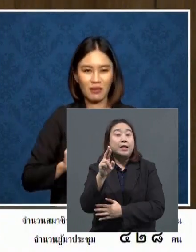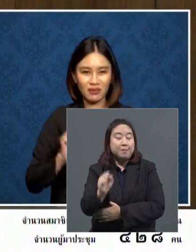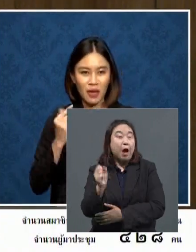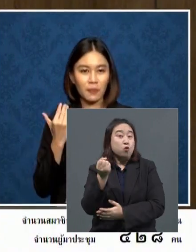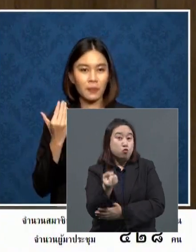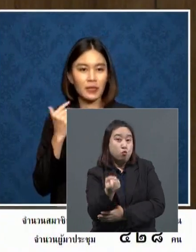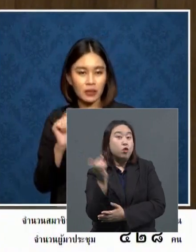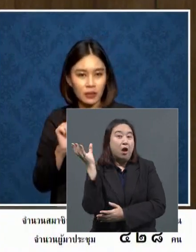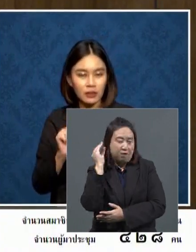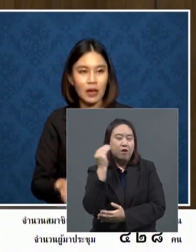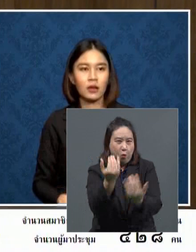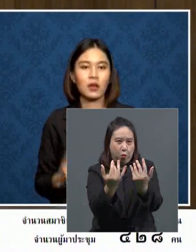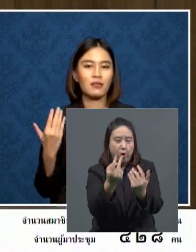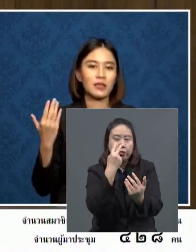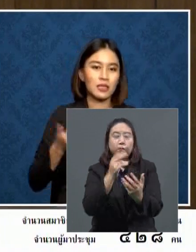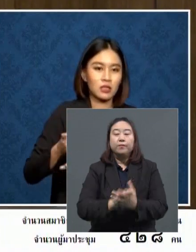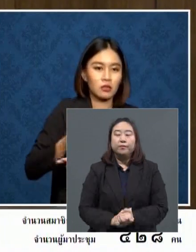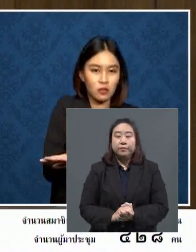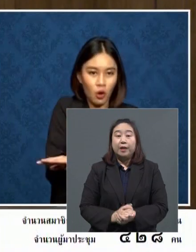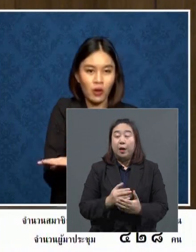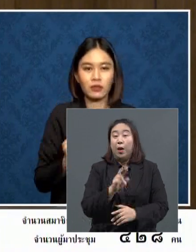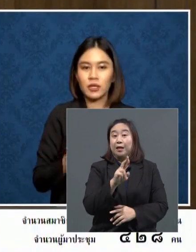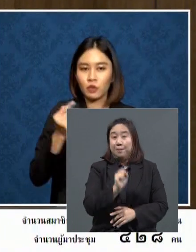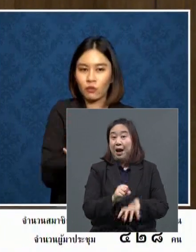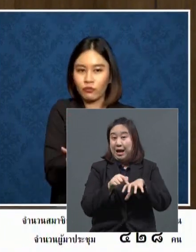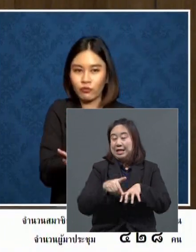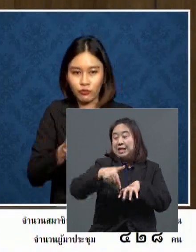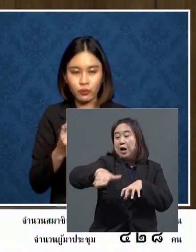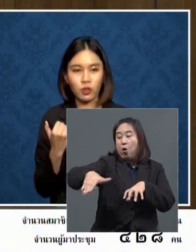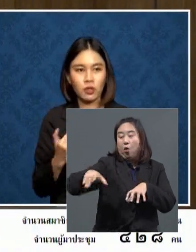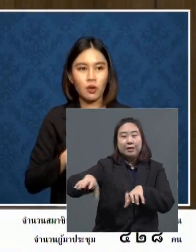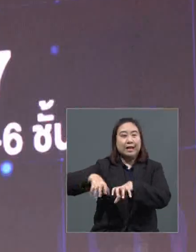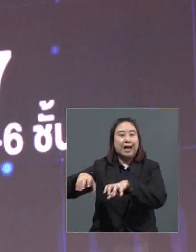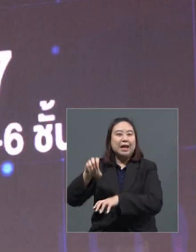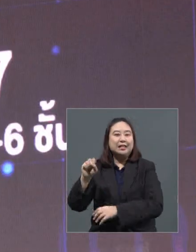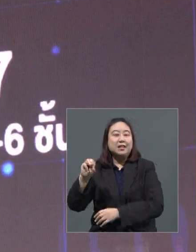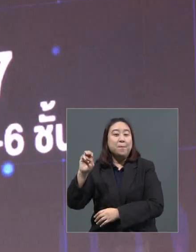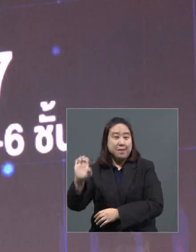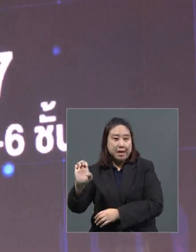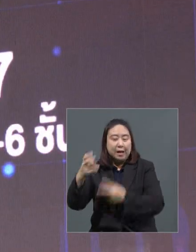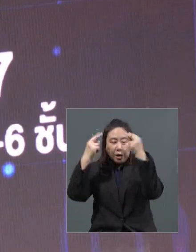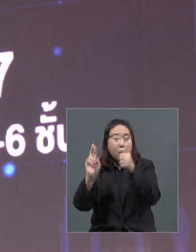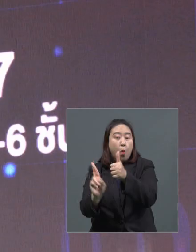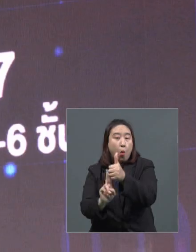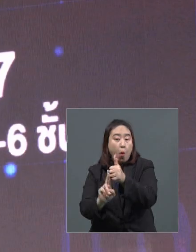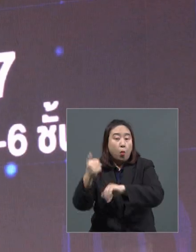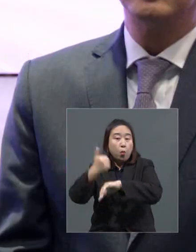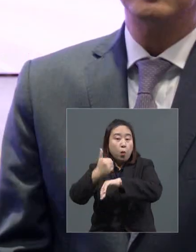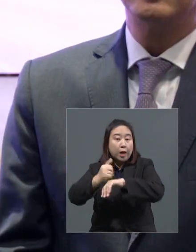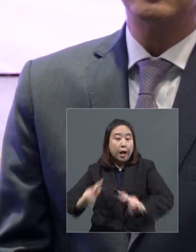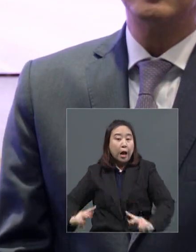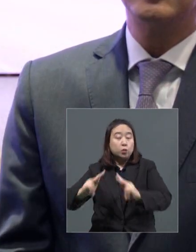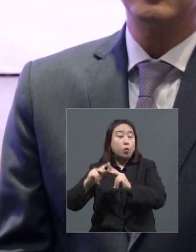ด้วยนะคะส่วนที่ด้านนอกสภานะครับที่งานมหกรรมเเอนั้นรองนายกรัฐมนตรีและรัฐมนตรีว่าการประทรวง